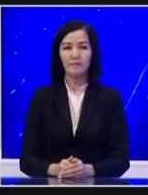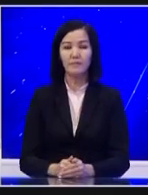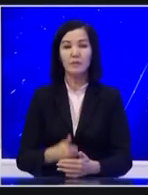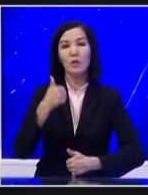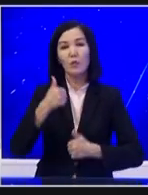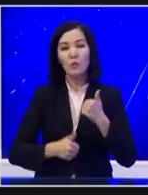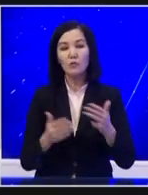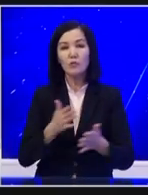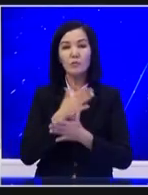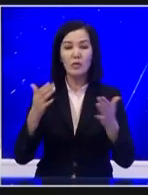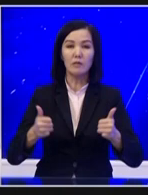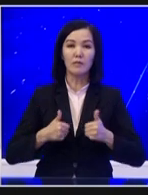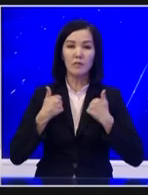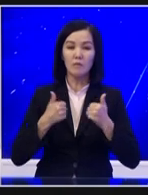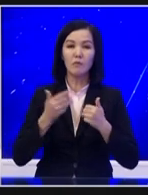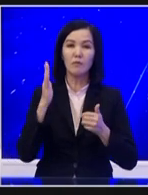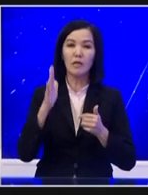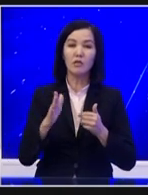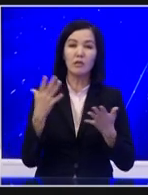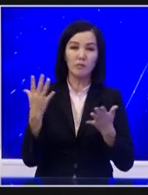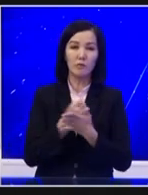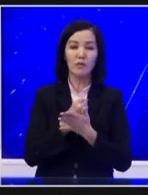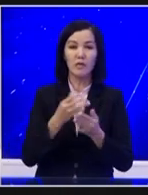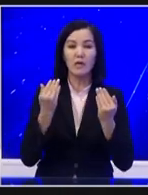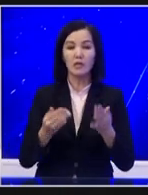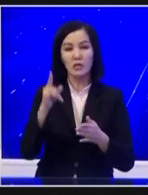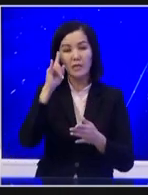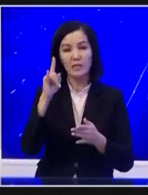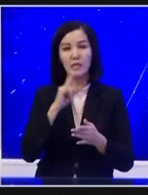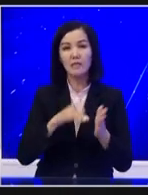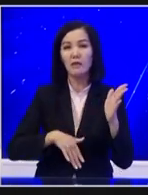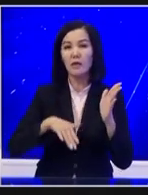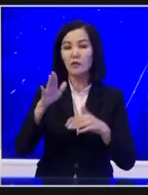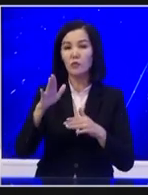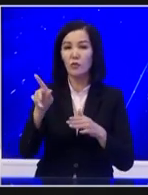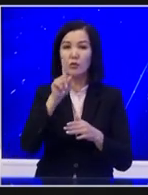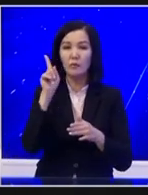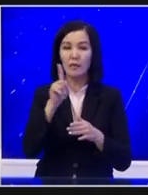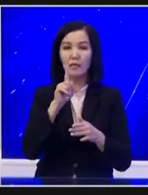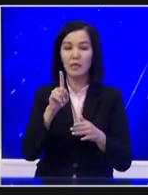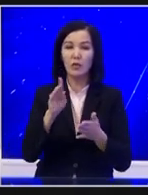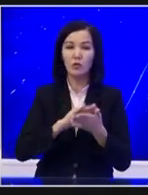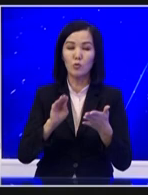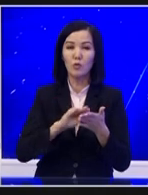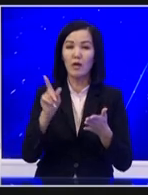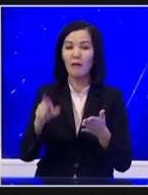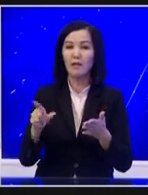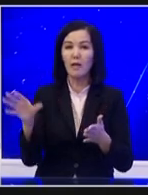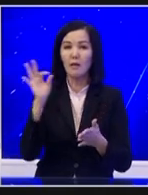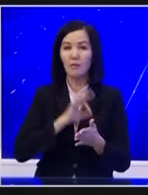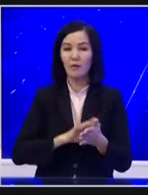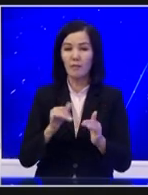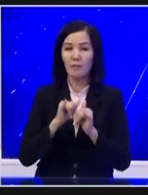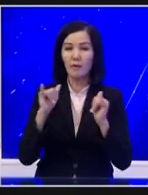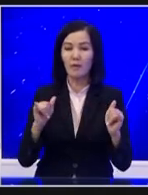Конкурс станет большим стимулом для дальнейших вершин. Сейчас в Казахстане растет немало талантливых журналистов. Большой вклад в это внес Бейсен